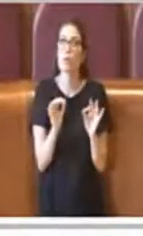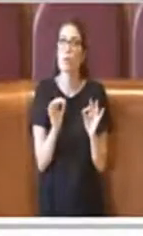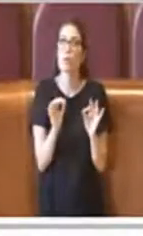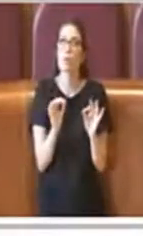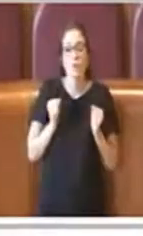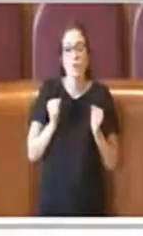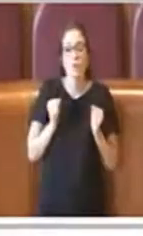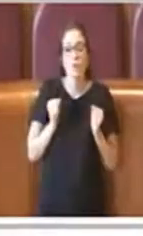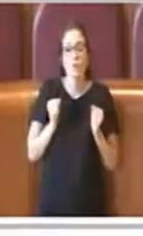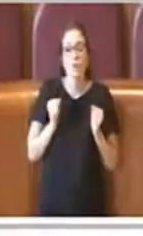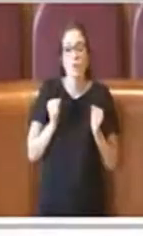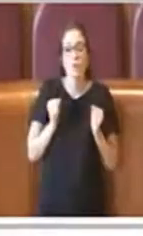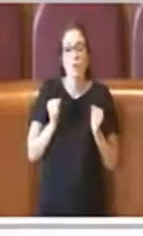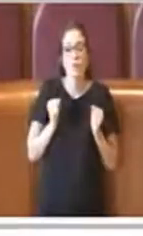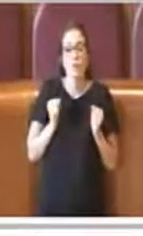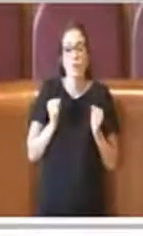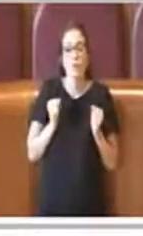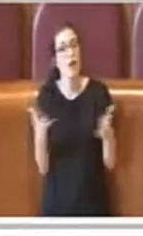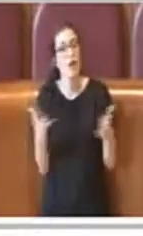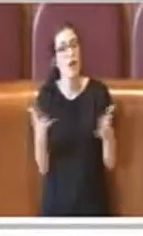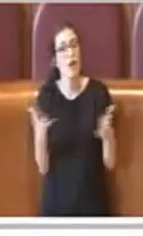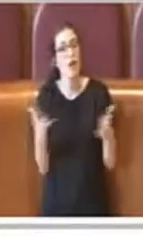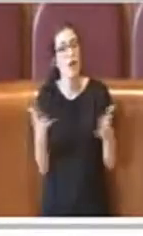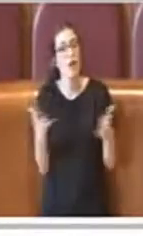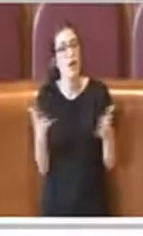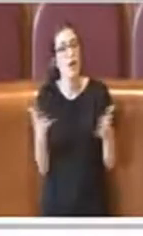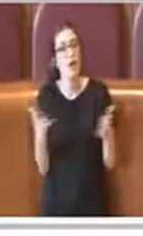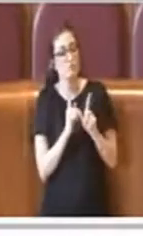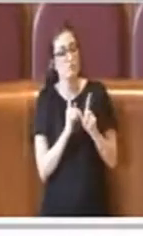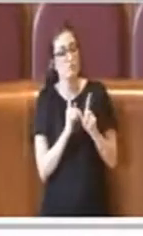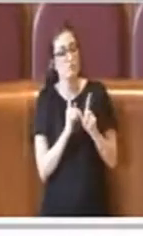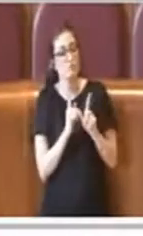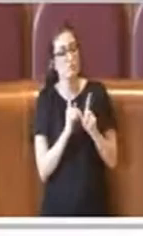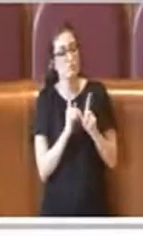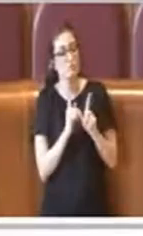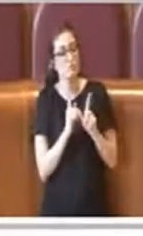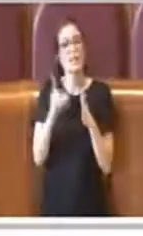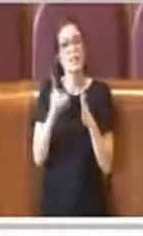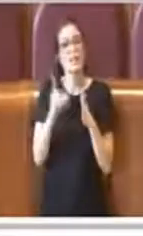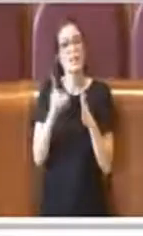volontario supporto che ci hanno dato per costruire questa delibera. Grazie.